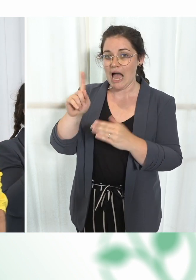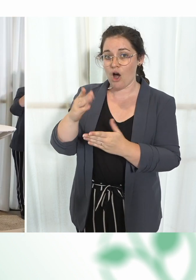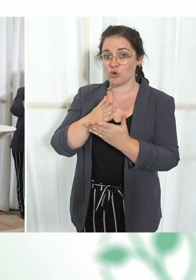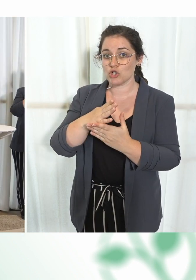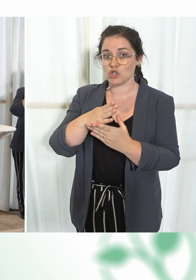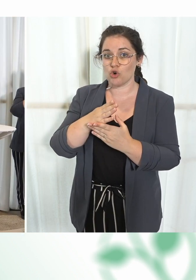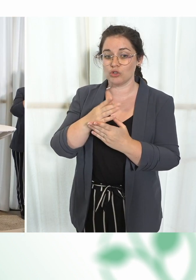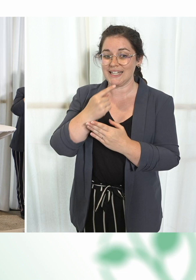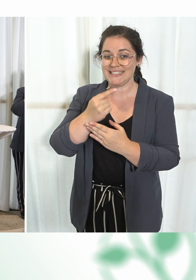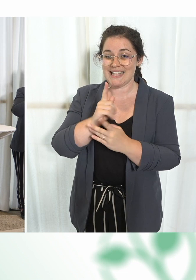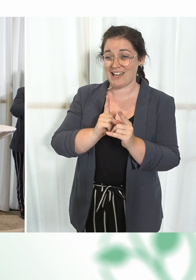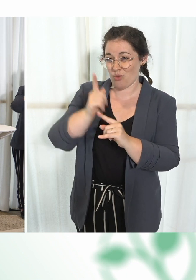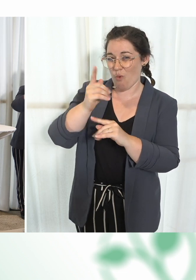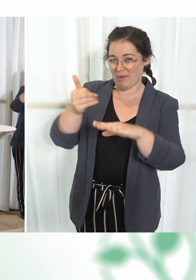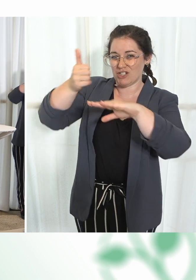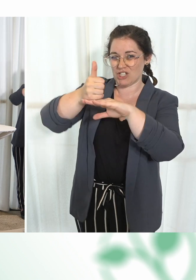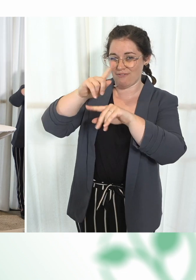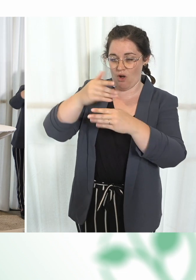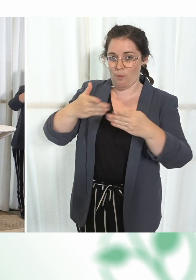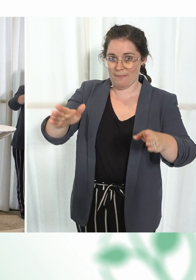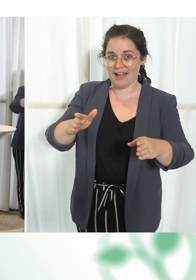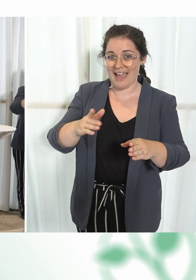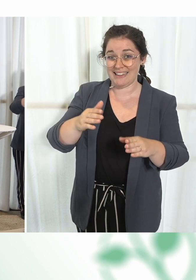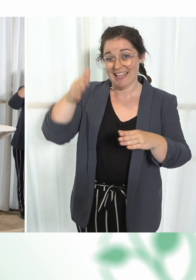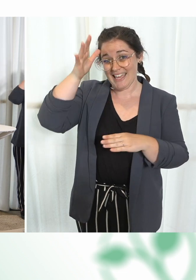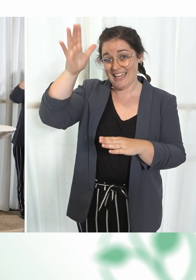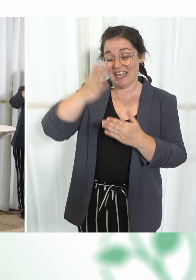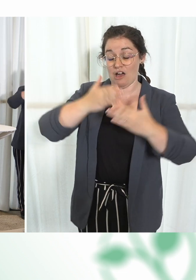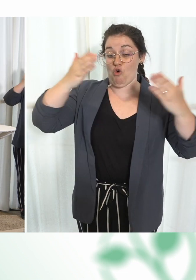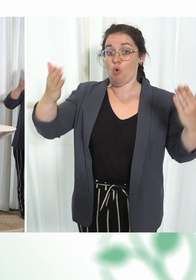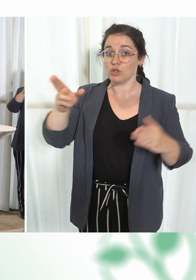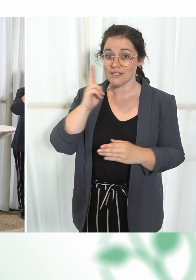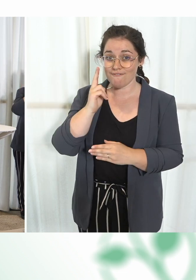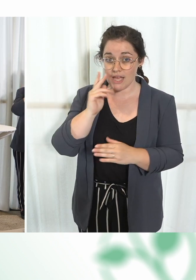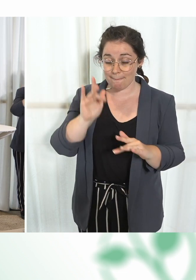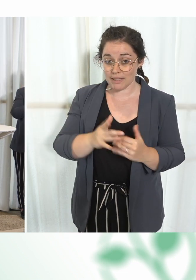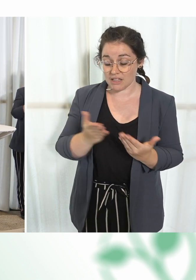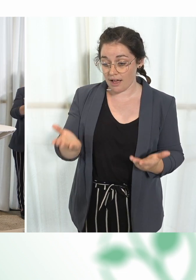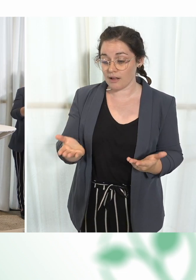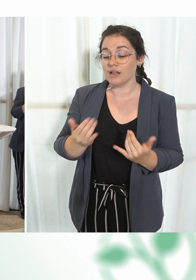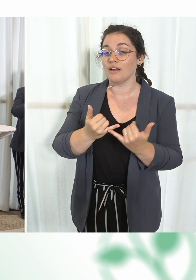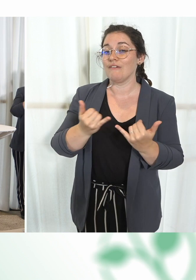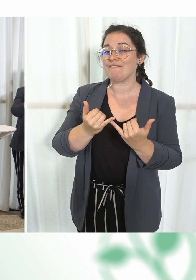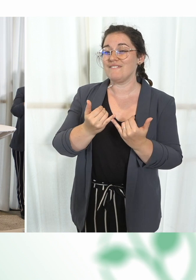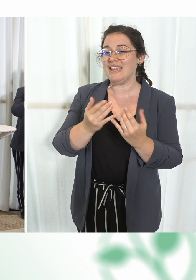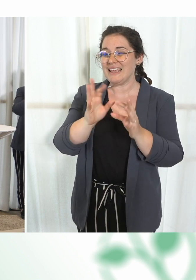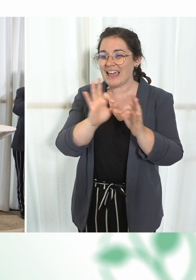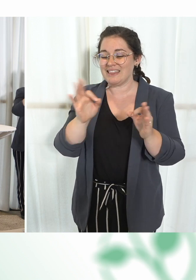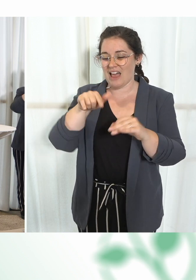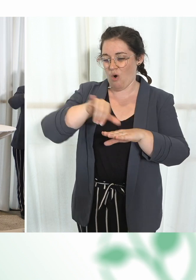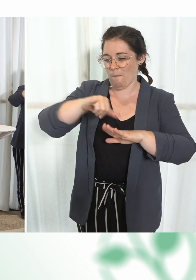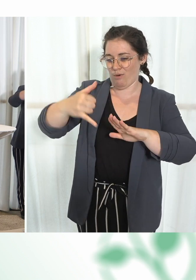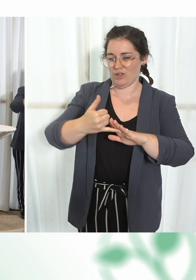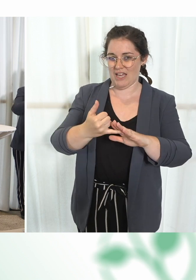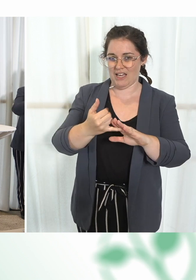auch von oben die Bereitschaft da sein. IKEA ist ein großes Unternehmen. Wie geht man dann konkret so ein Projekt an? Wenn man